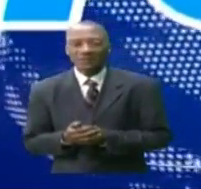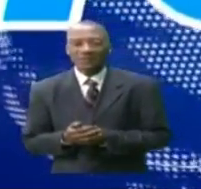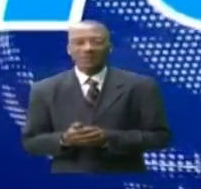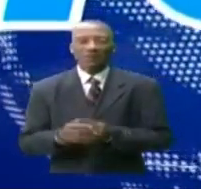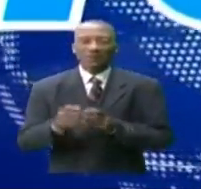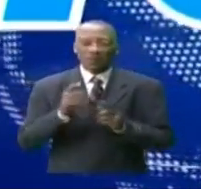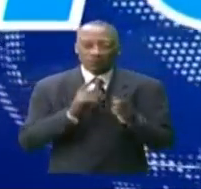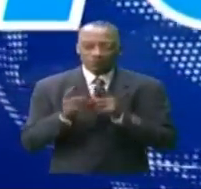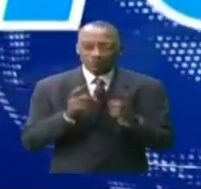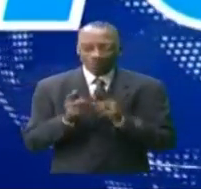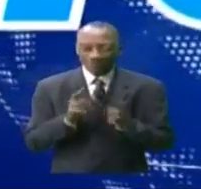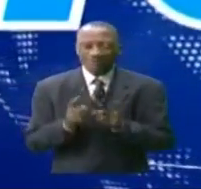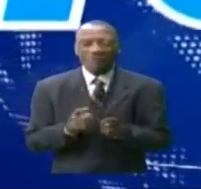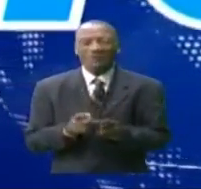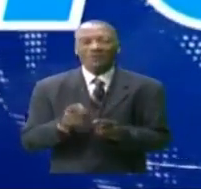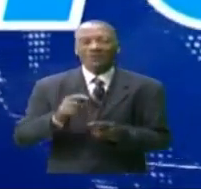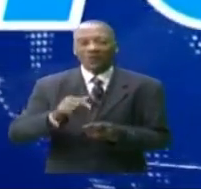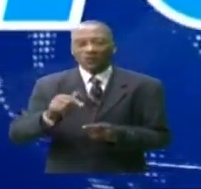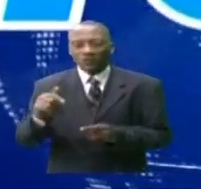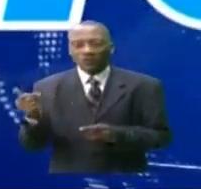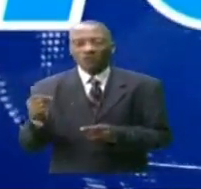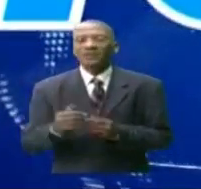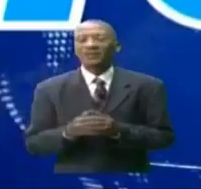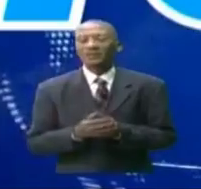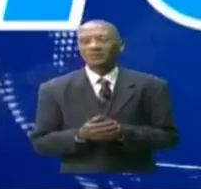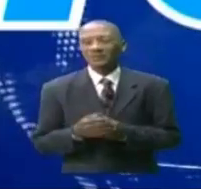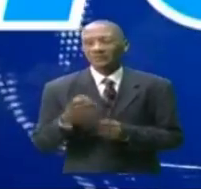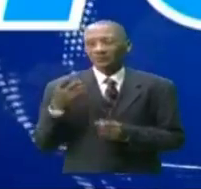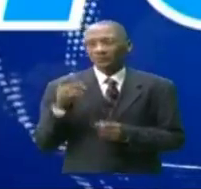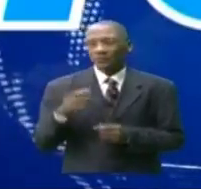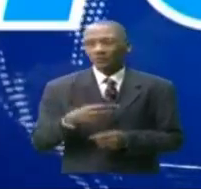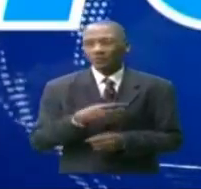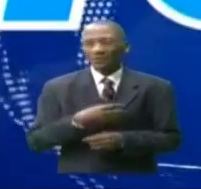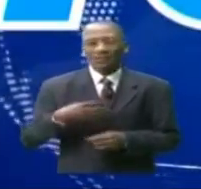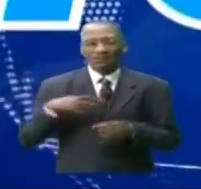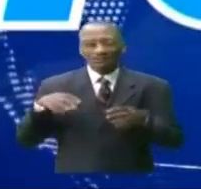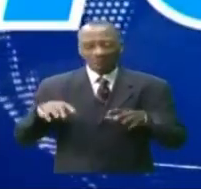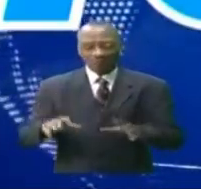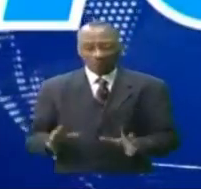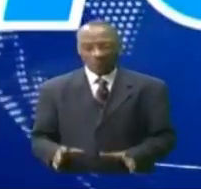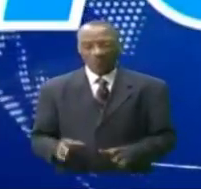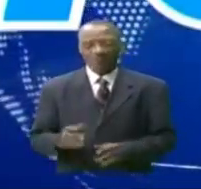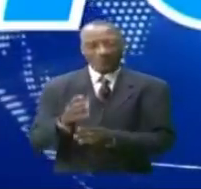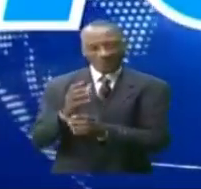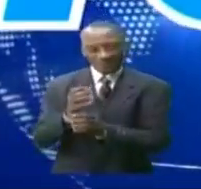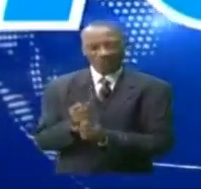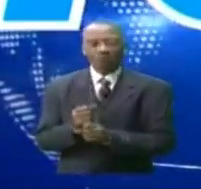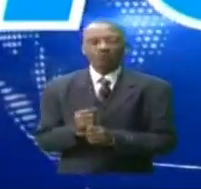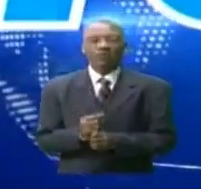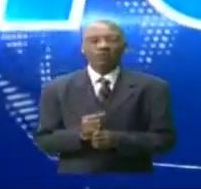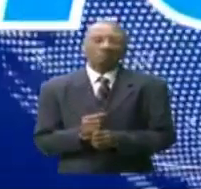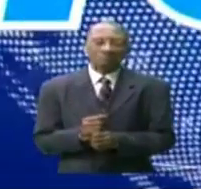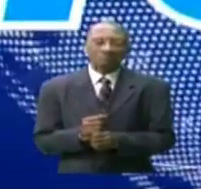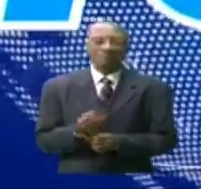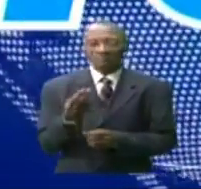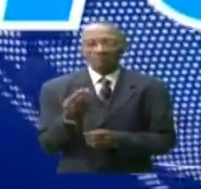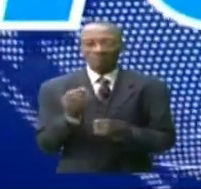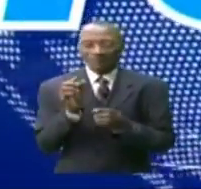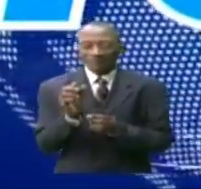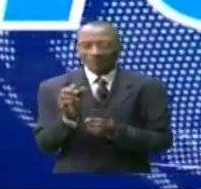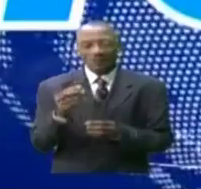de sensibiliser les femmes congolaises sur l'importance de formaliser leurs activités génératrices de revenus